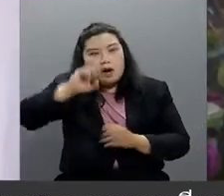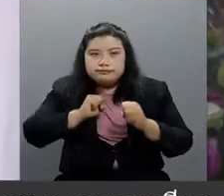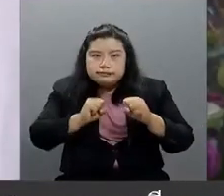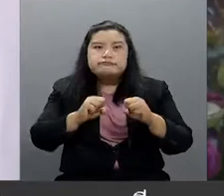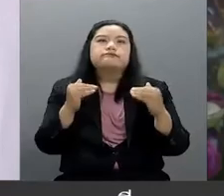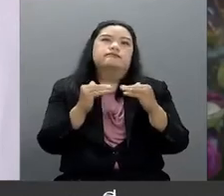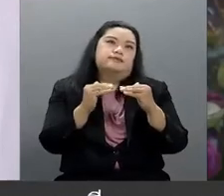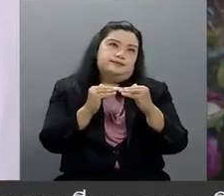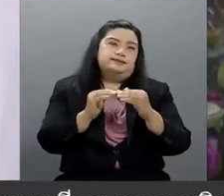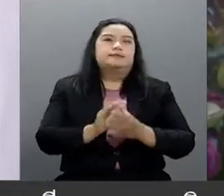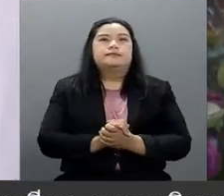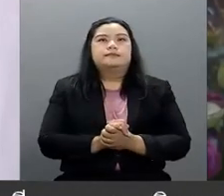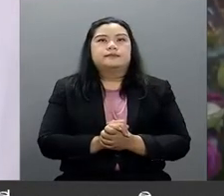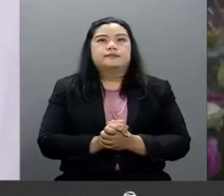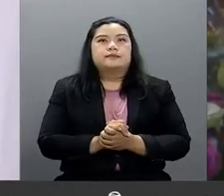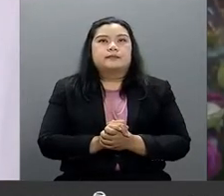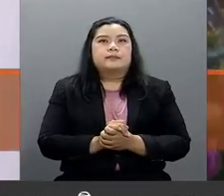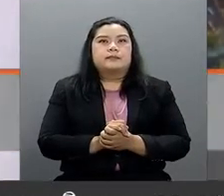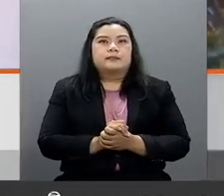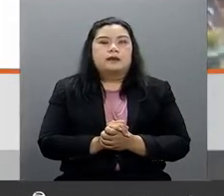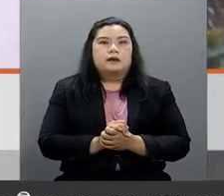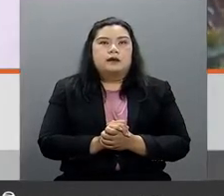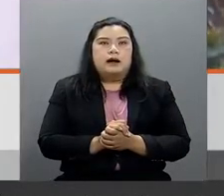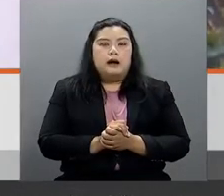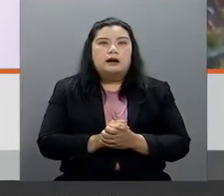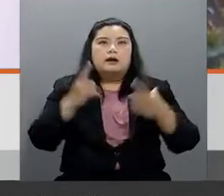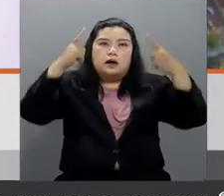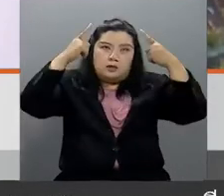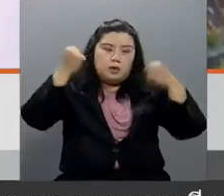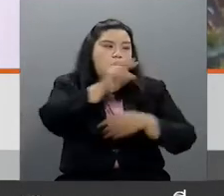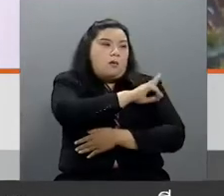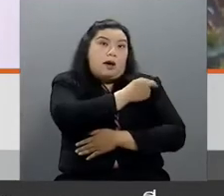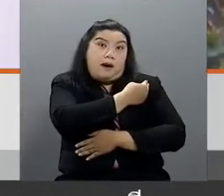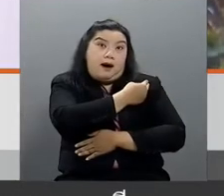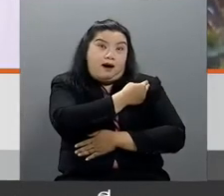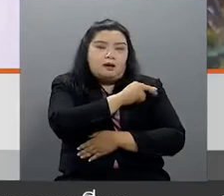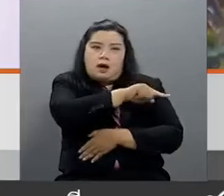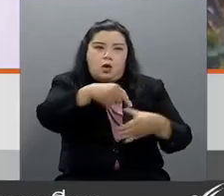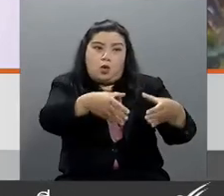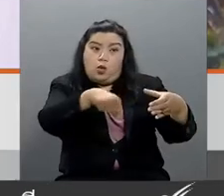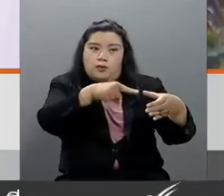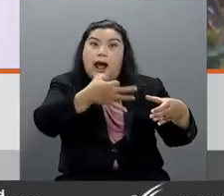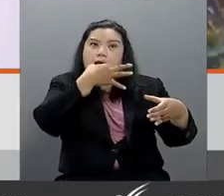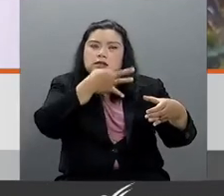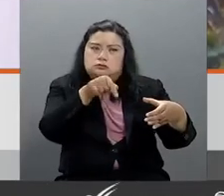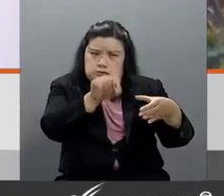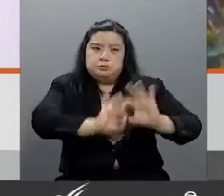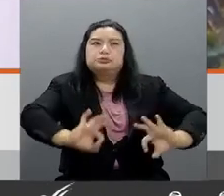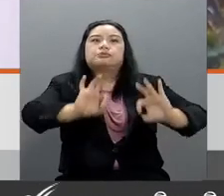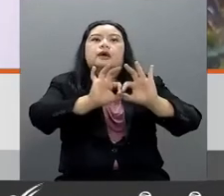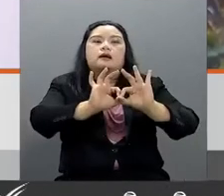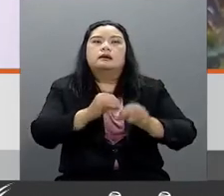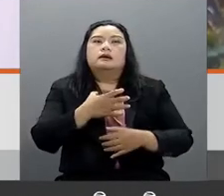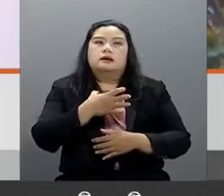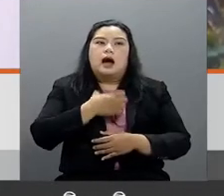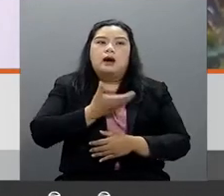ทางการแพทย์ของเราเนี่ยถือเป็นสิ่งที่มีค่าและเราก็อยากให้เขามีความสุขที่มีลมห